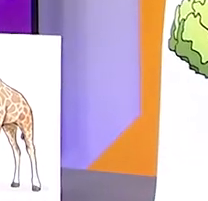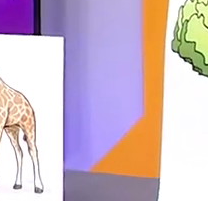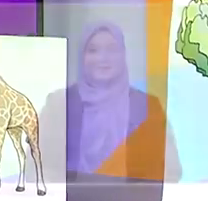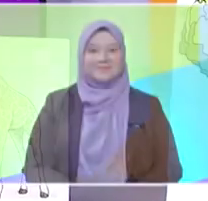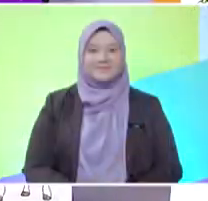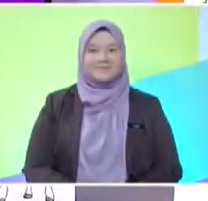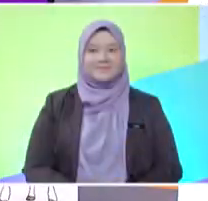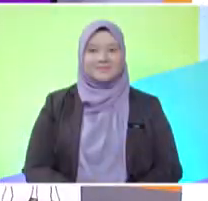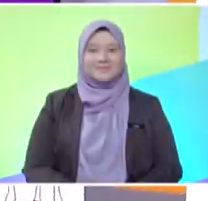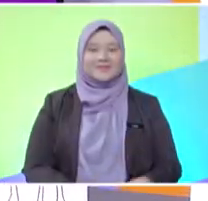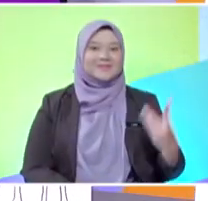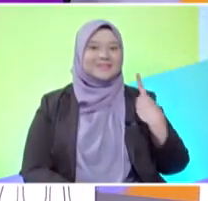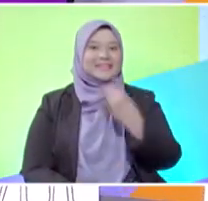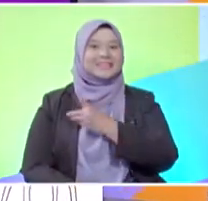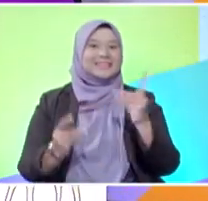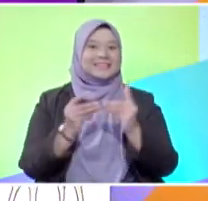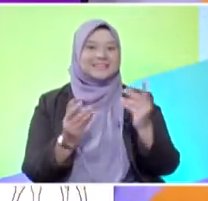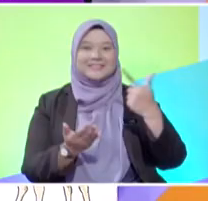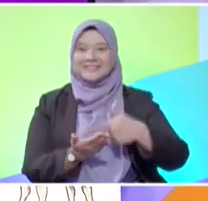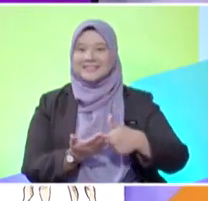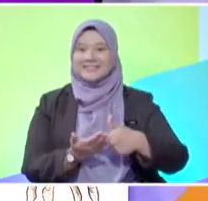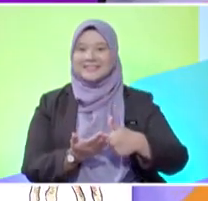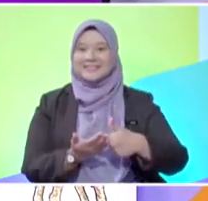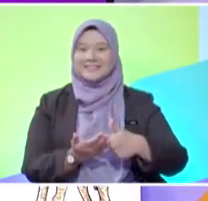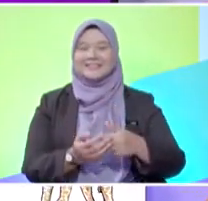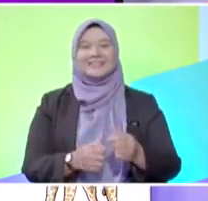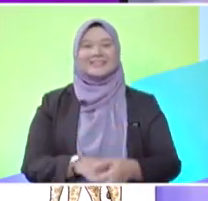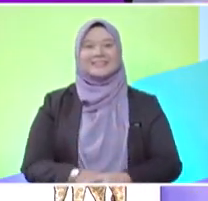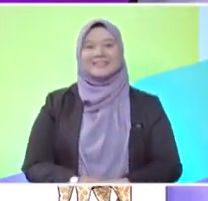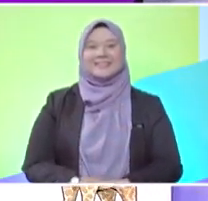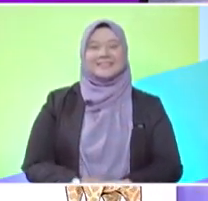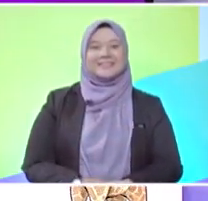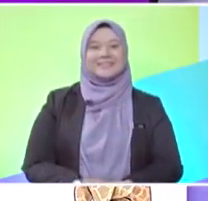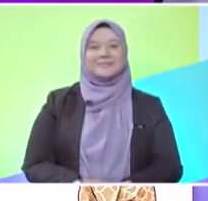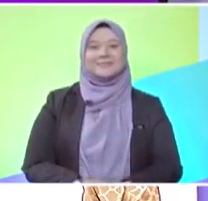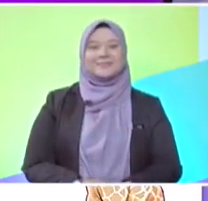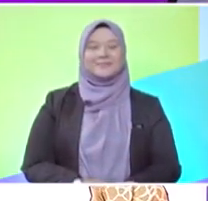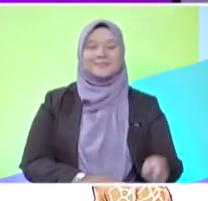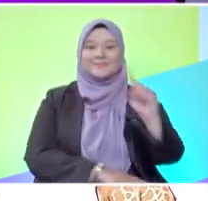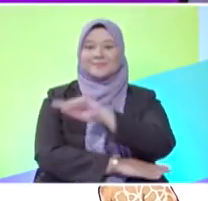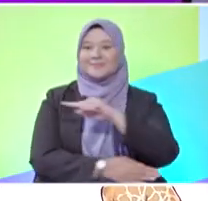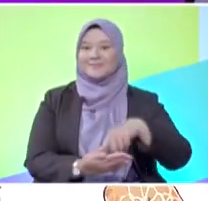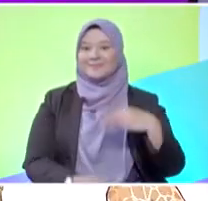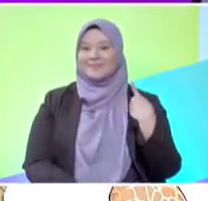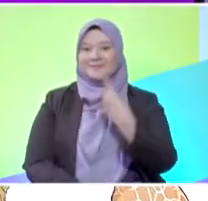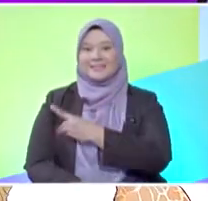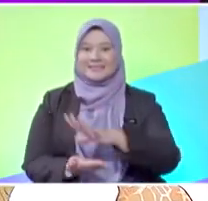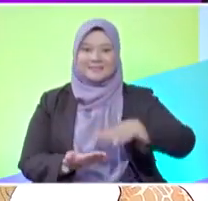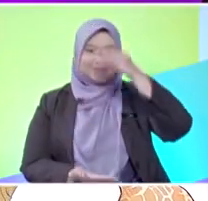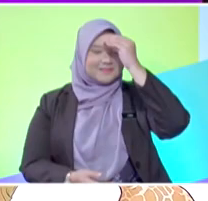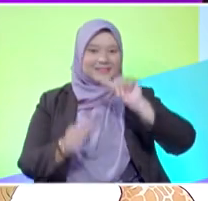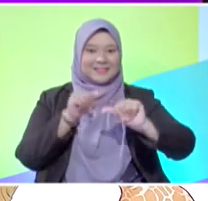baik kembali dalam ddtv KPM bersama dengan saya Azhar Hilmi untuk pra sekolah hari ini kita sedang terkai